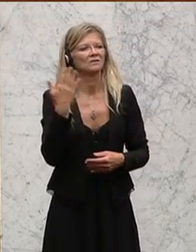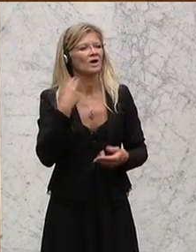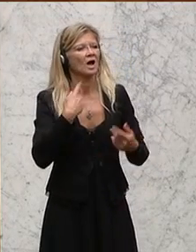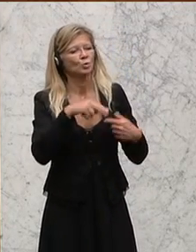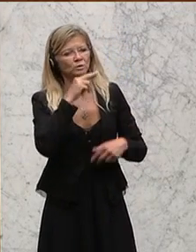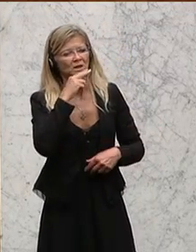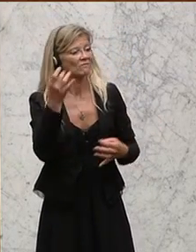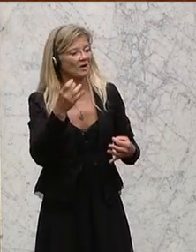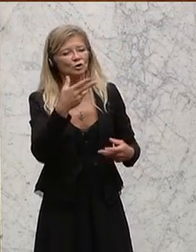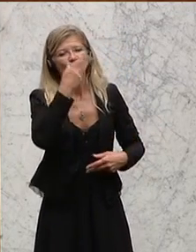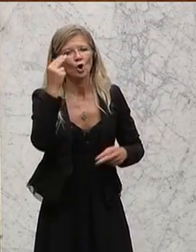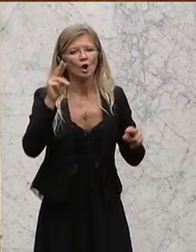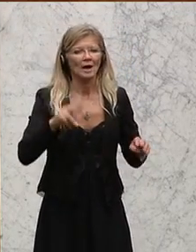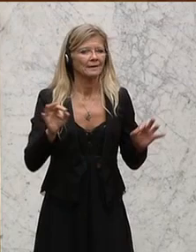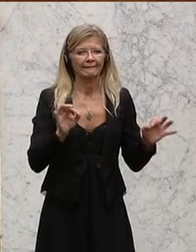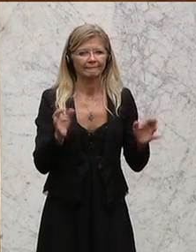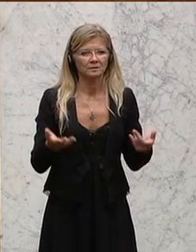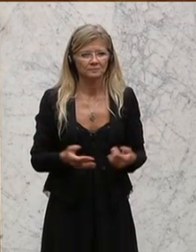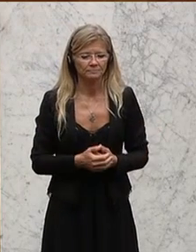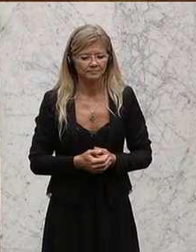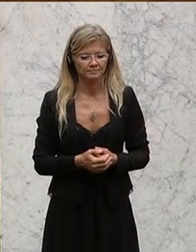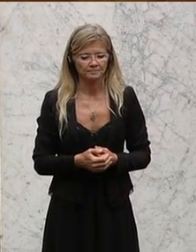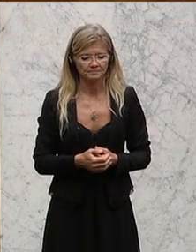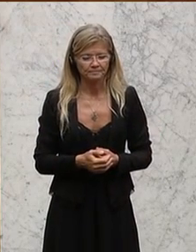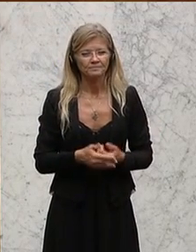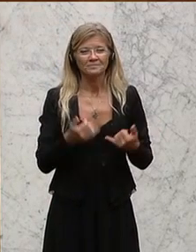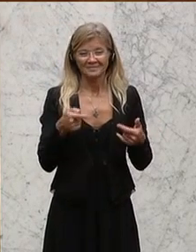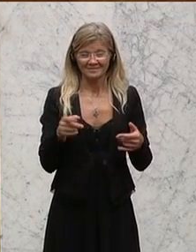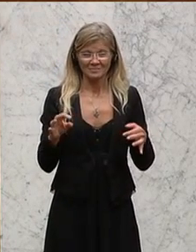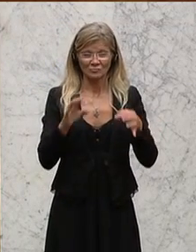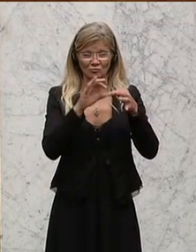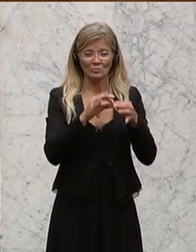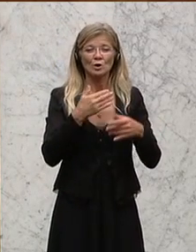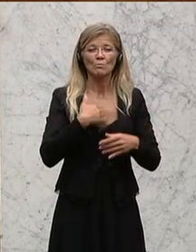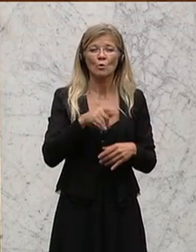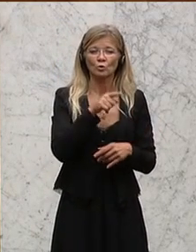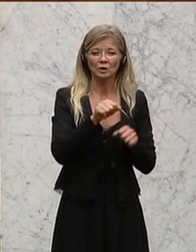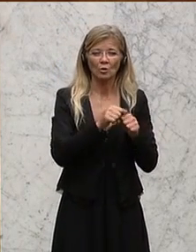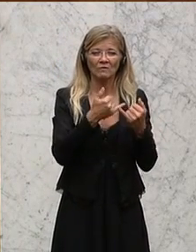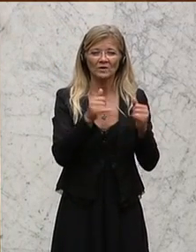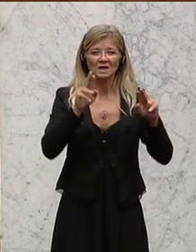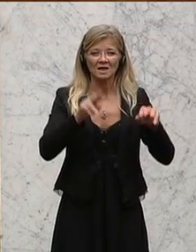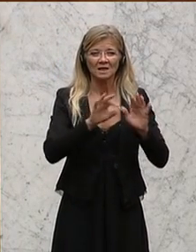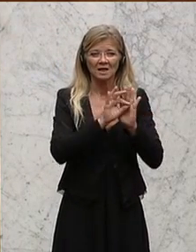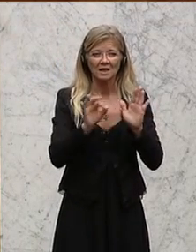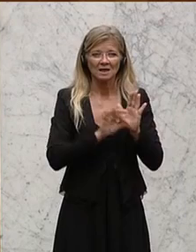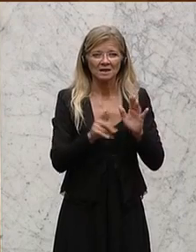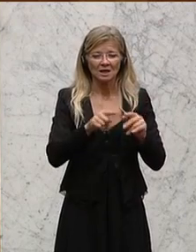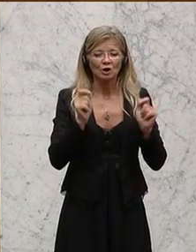Ausrede. In diesem Zusammenhang darf ich auf einen Richtlinienvorschlag im Hinblick auf die Offenlegung von